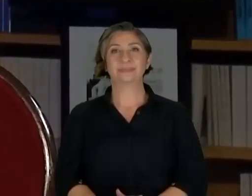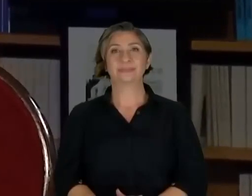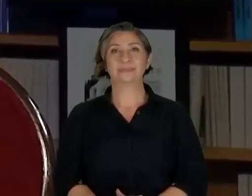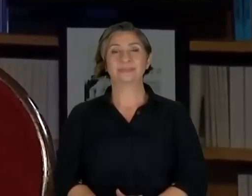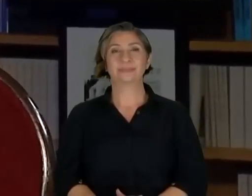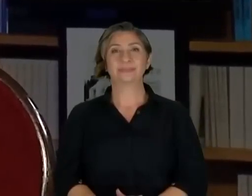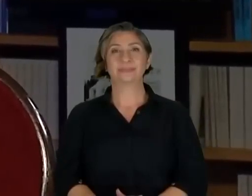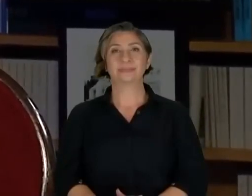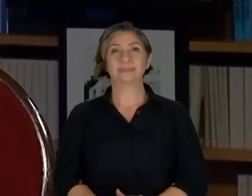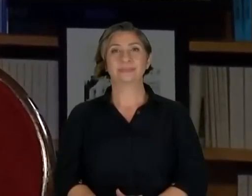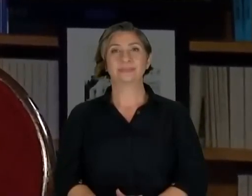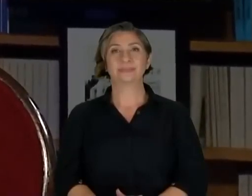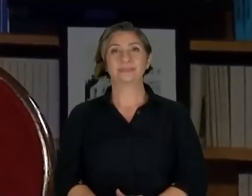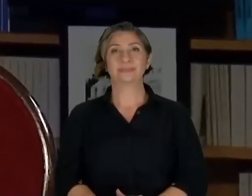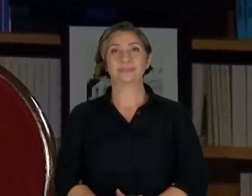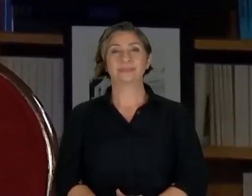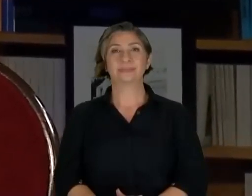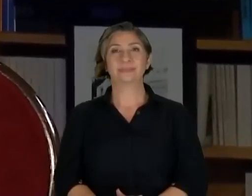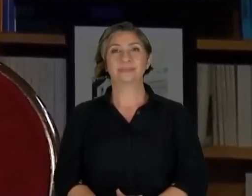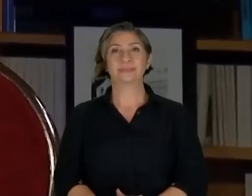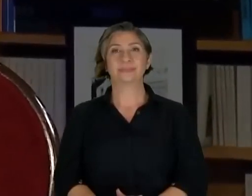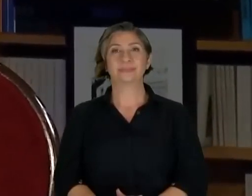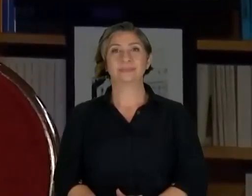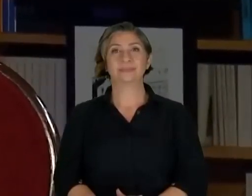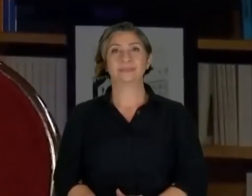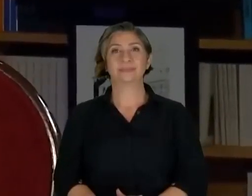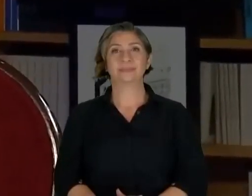smile with my heart.